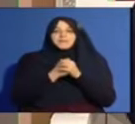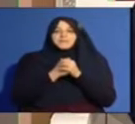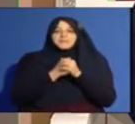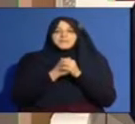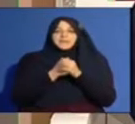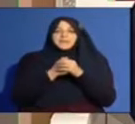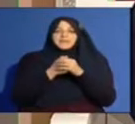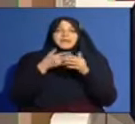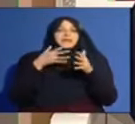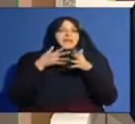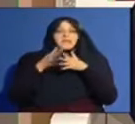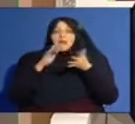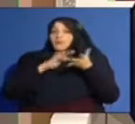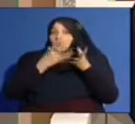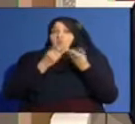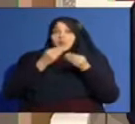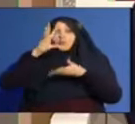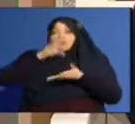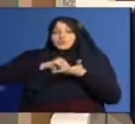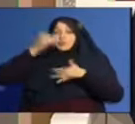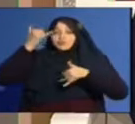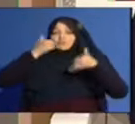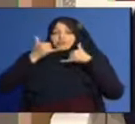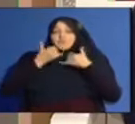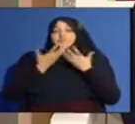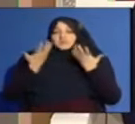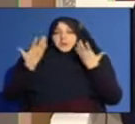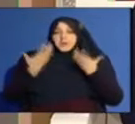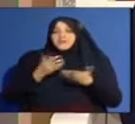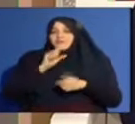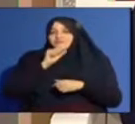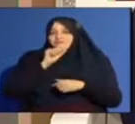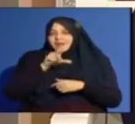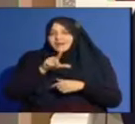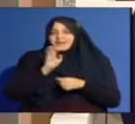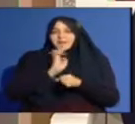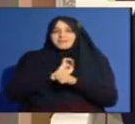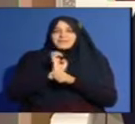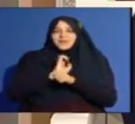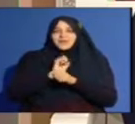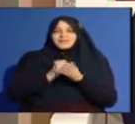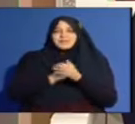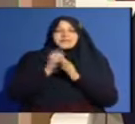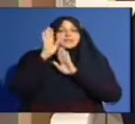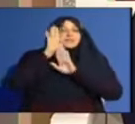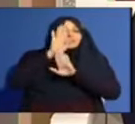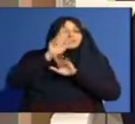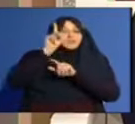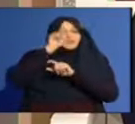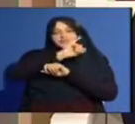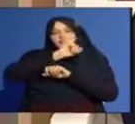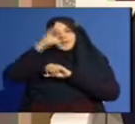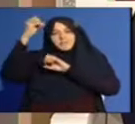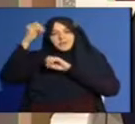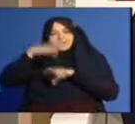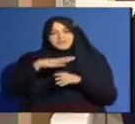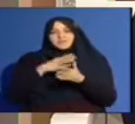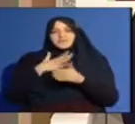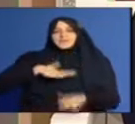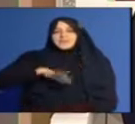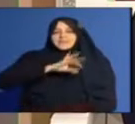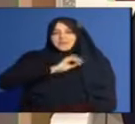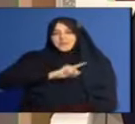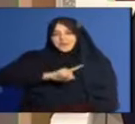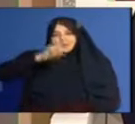هذه الاتصالات نصل إلى نهاية هذه الحلقة. أستودعكم الله الذي لا تضيع ودائعه.